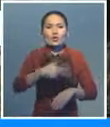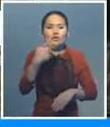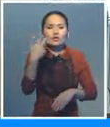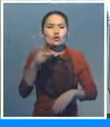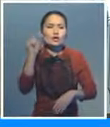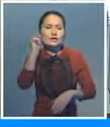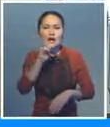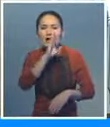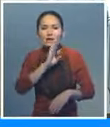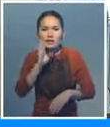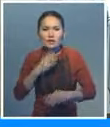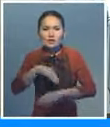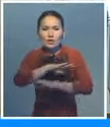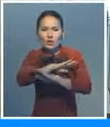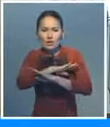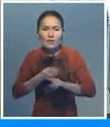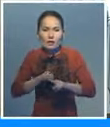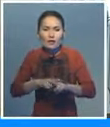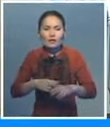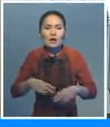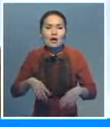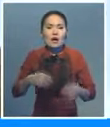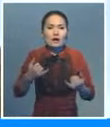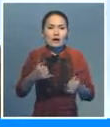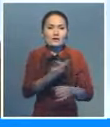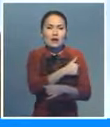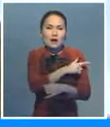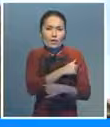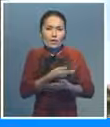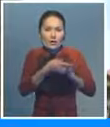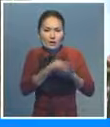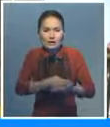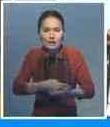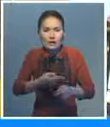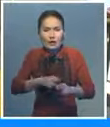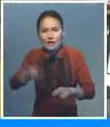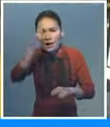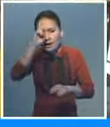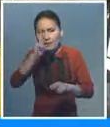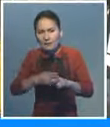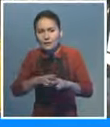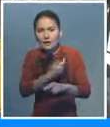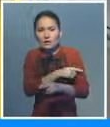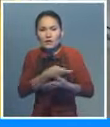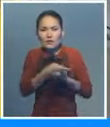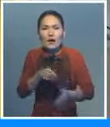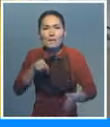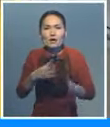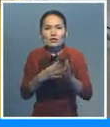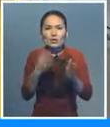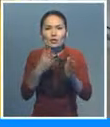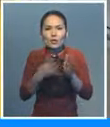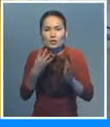мертікті. Оны құтқармақ болып бөлме ішіне енген інісі аман, ауруханада емделіп жатыр. Ал жазатайым оқиғаның тағы бір құрбаны